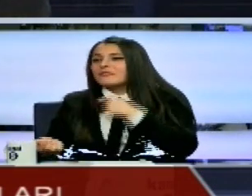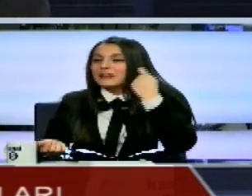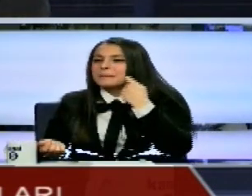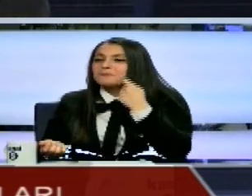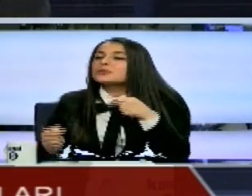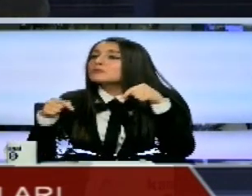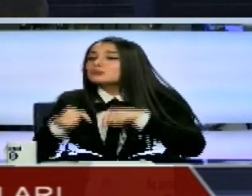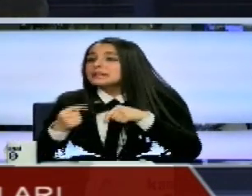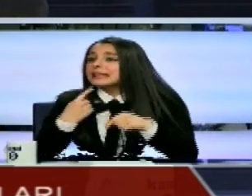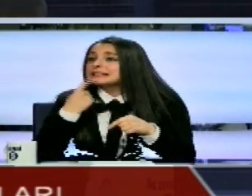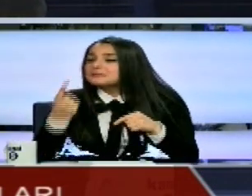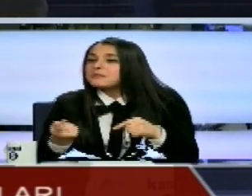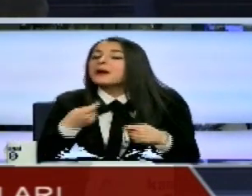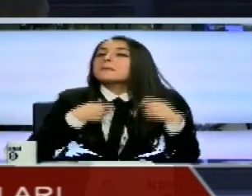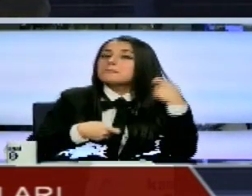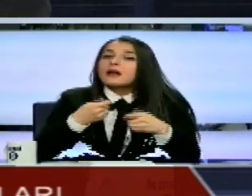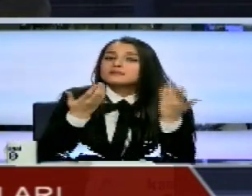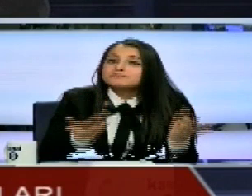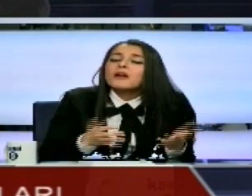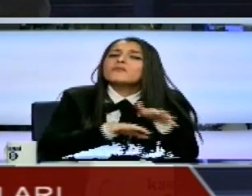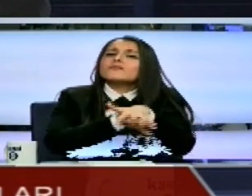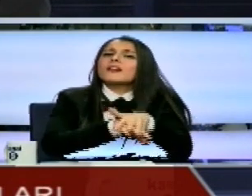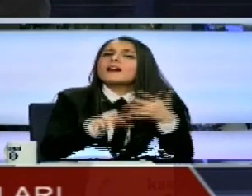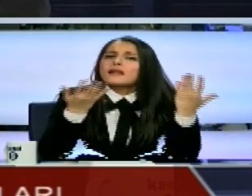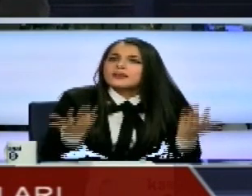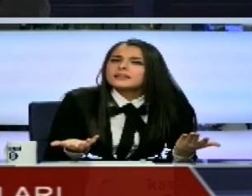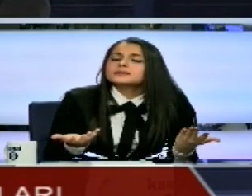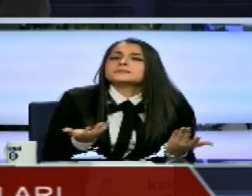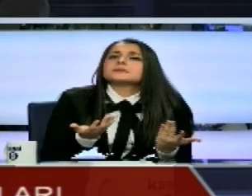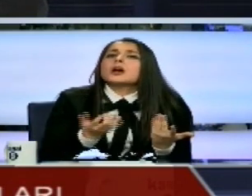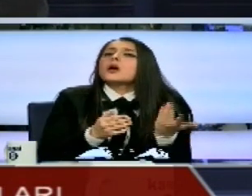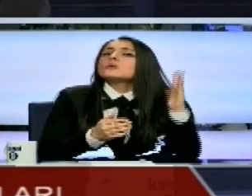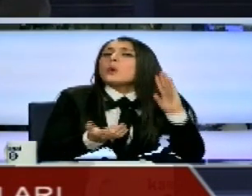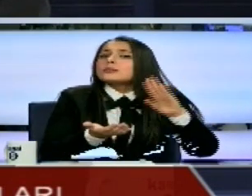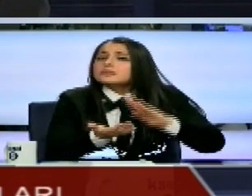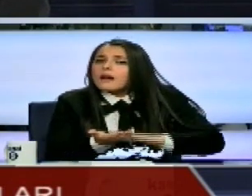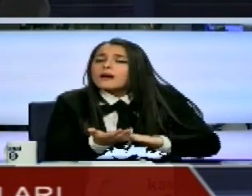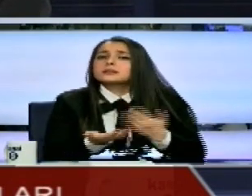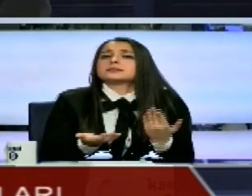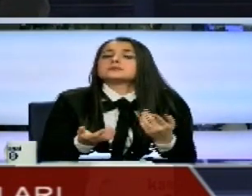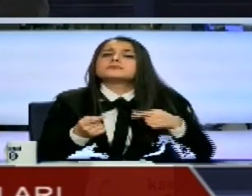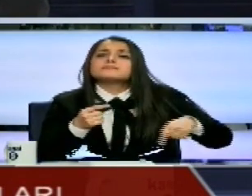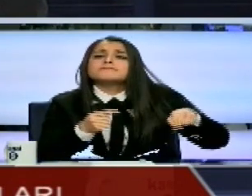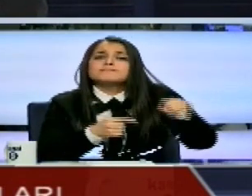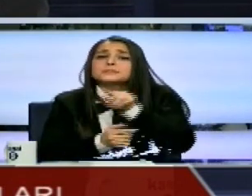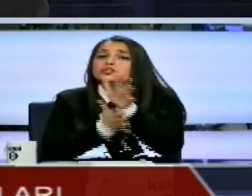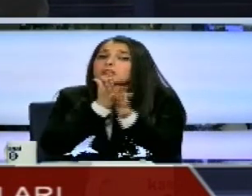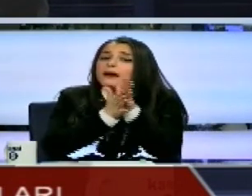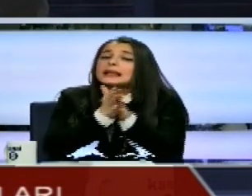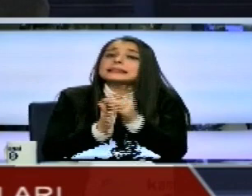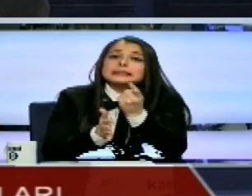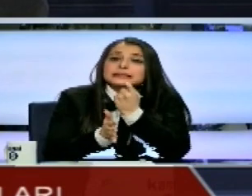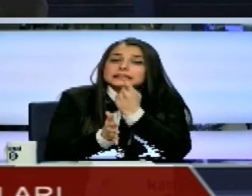yani dediğim gibi işte bankalar olsun, valilikler olsun, noter olsun. Buralarda eğer işaret